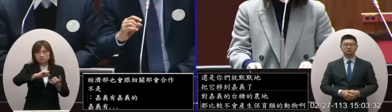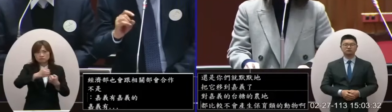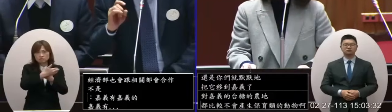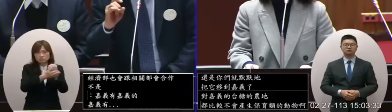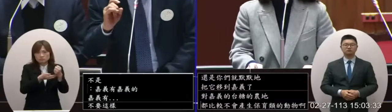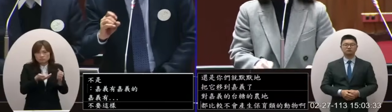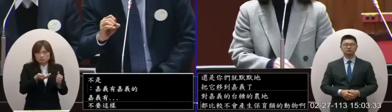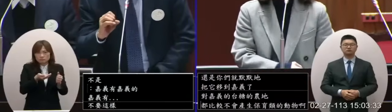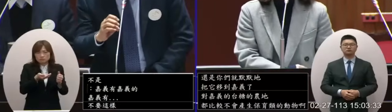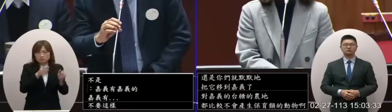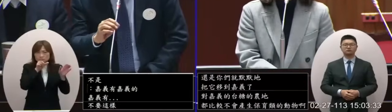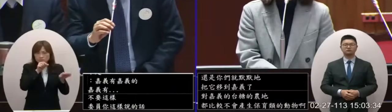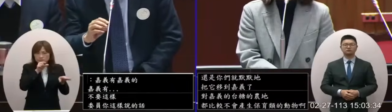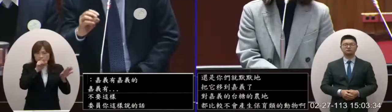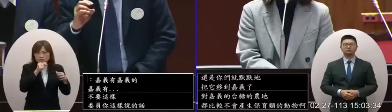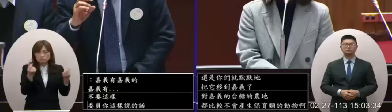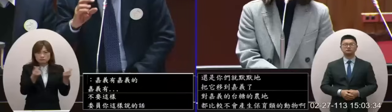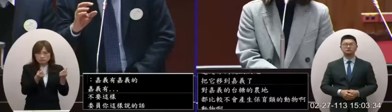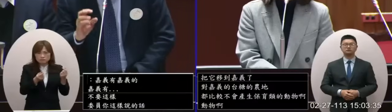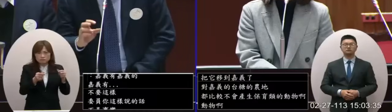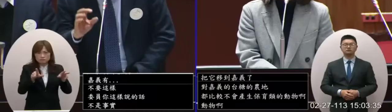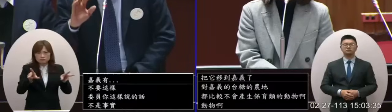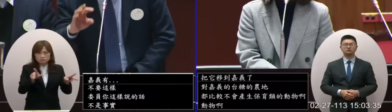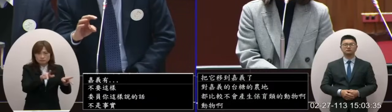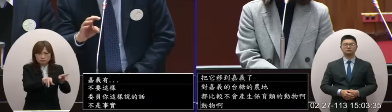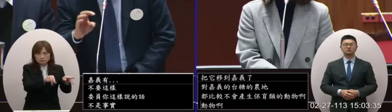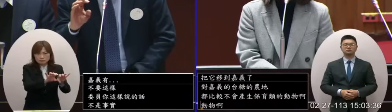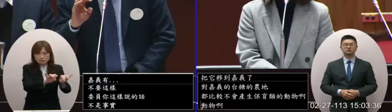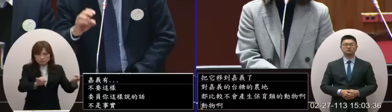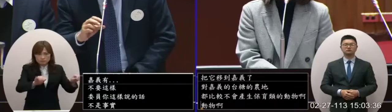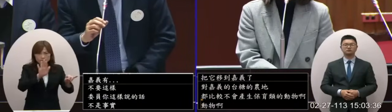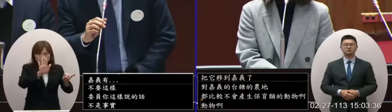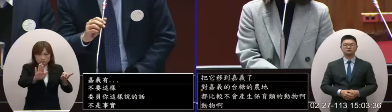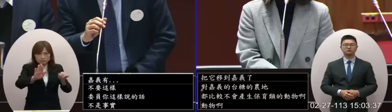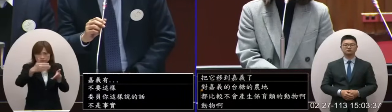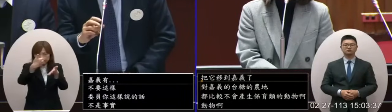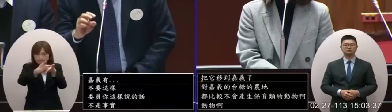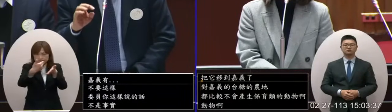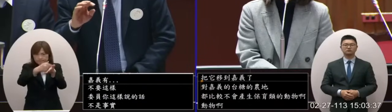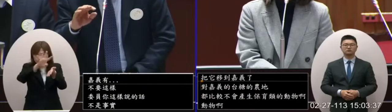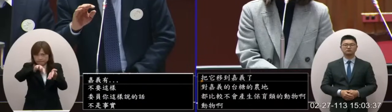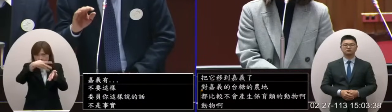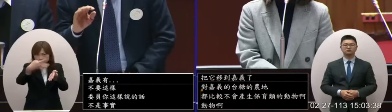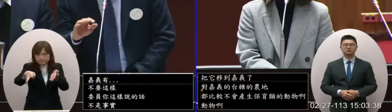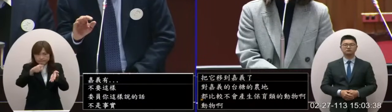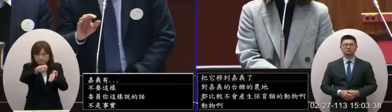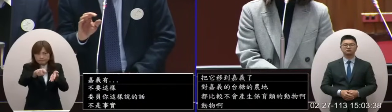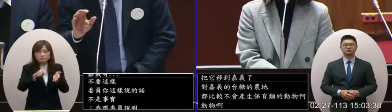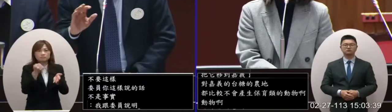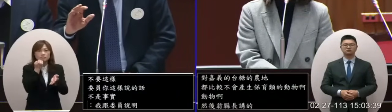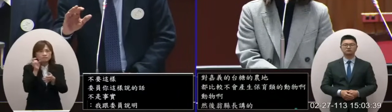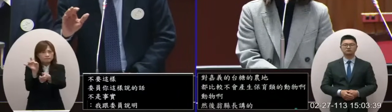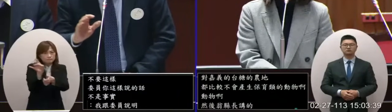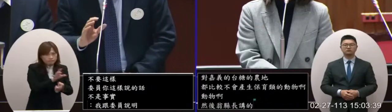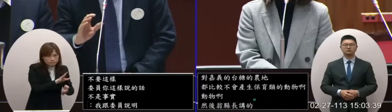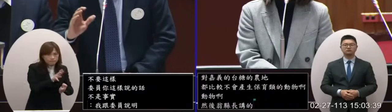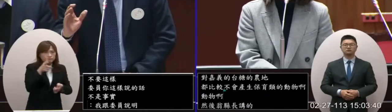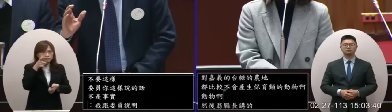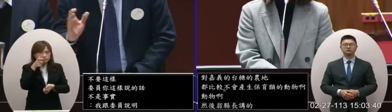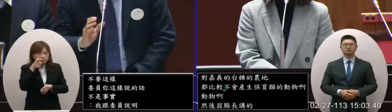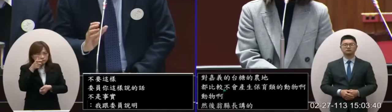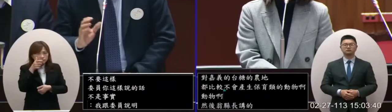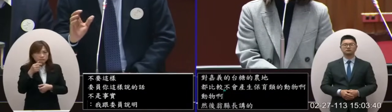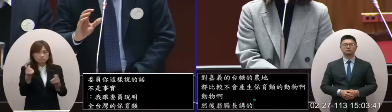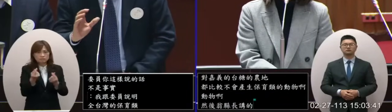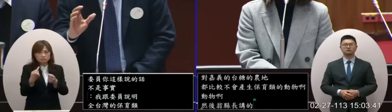育类，包括它重要的栖地，我们有一个生态滤网的图资是可以套图的。这个生态滤网的图资是我们过去大概